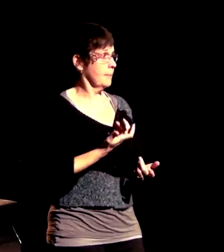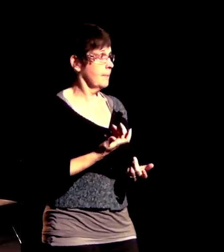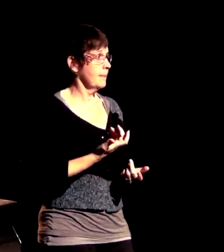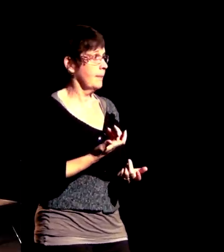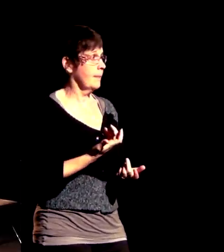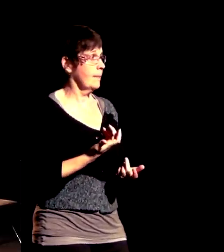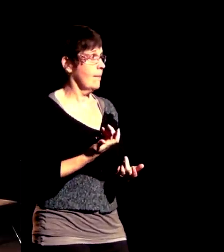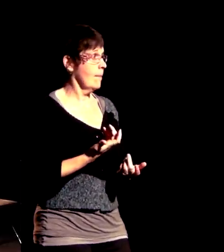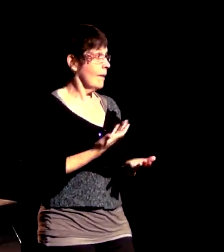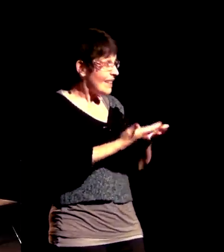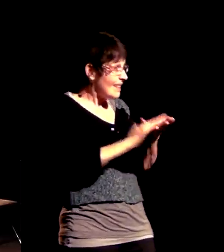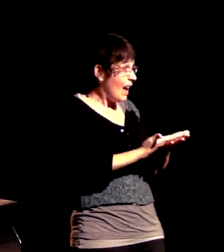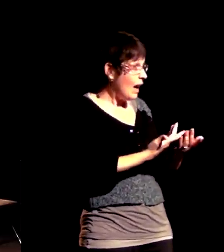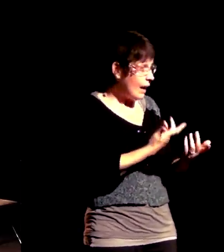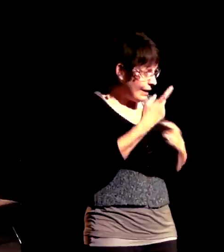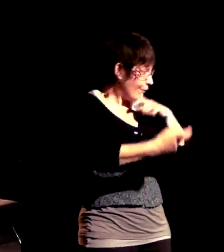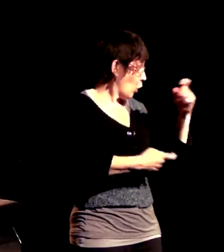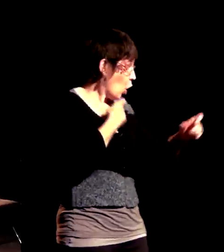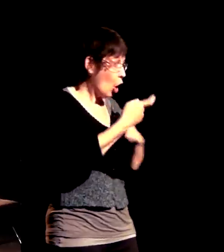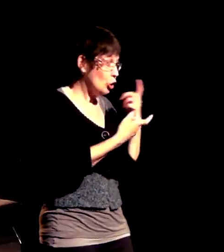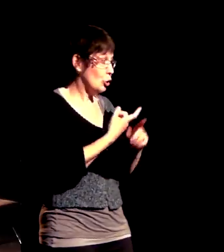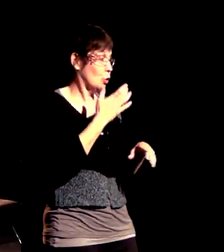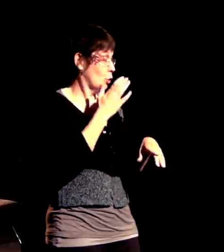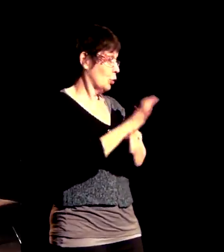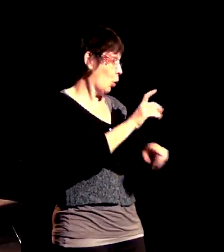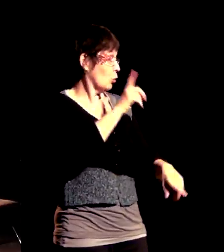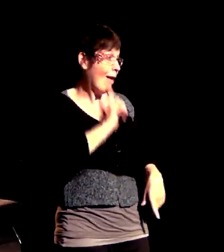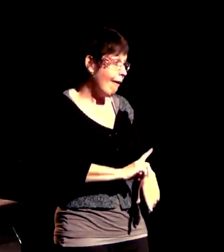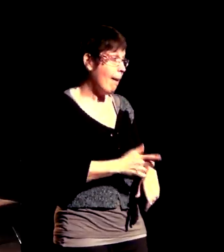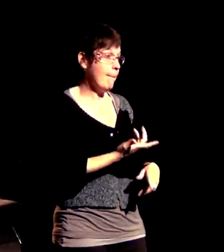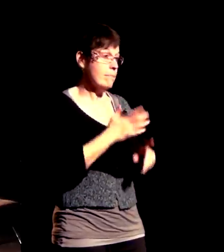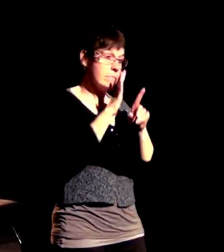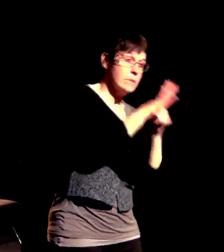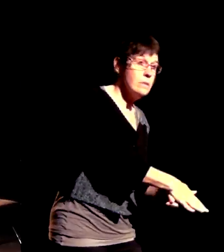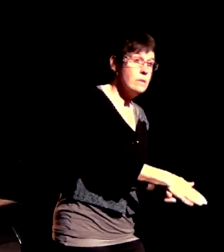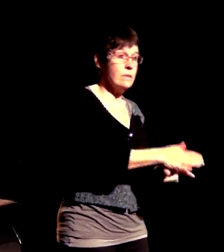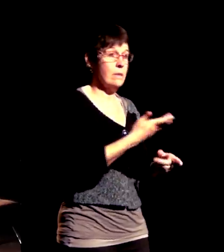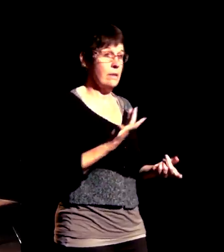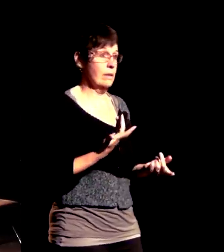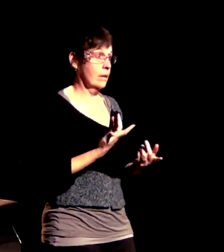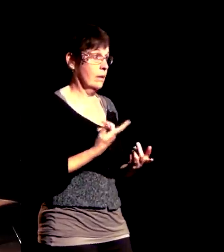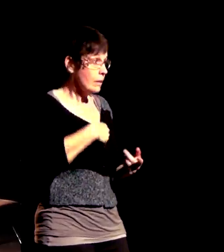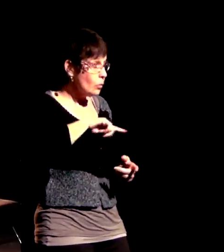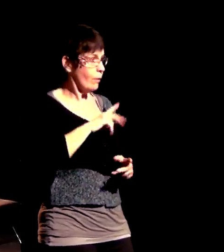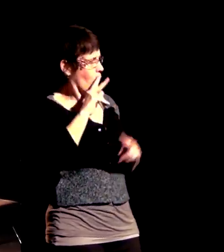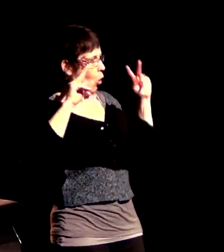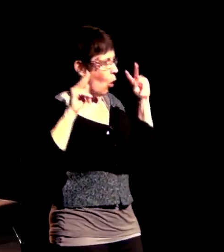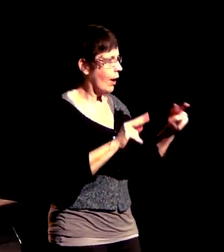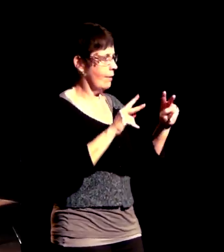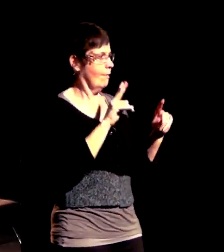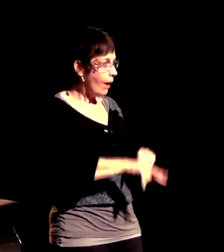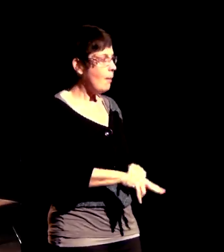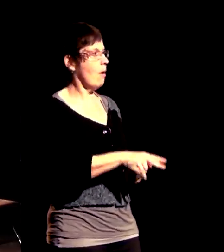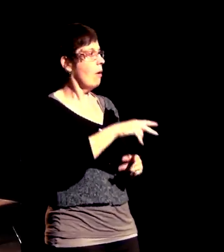regarder ce niveau de violence sexiste dans notre société, de le regarder vraiment et du coup de se battre contre, de se battre